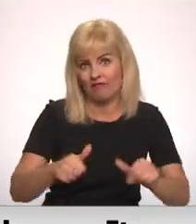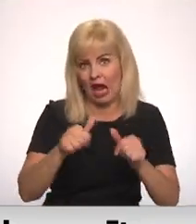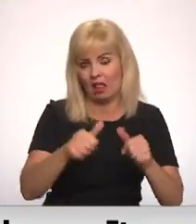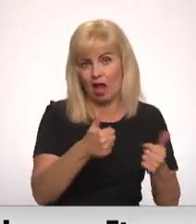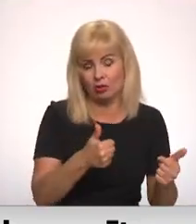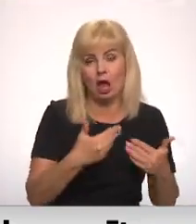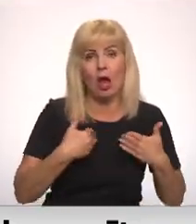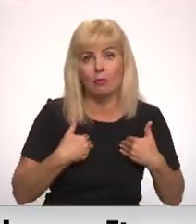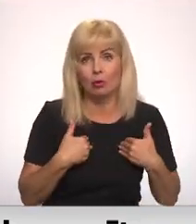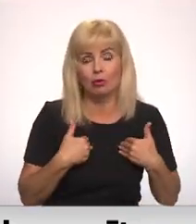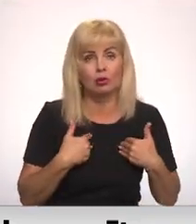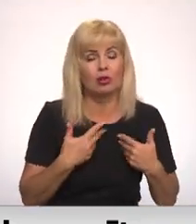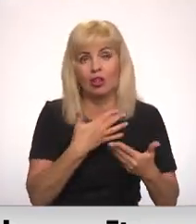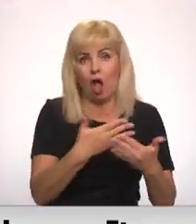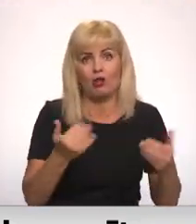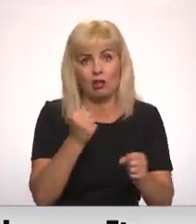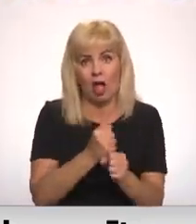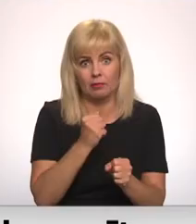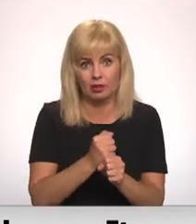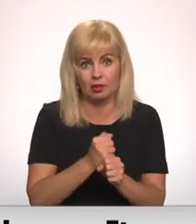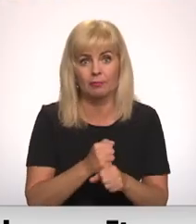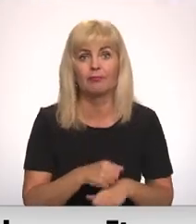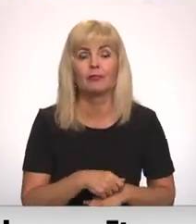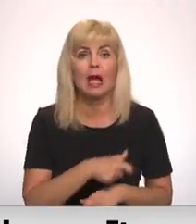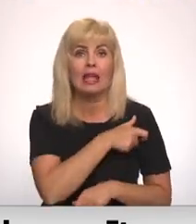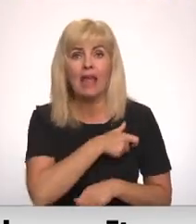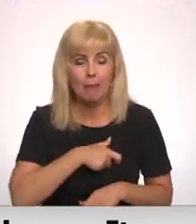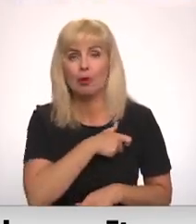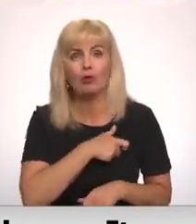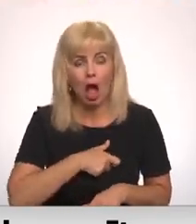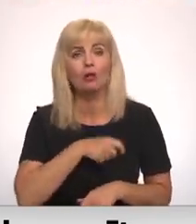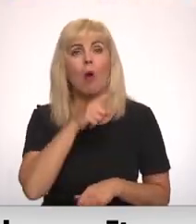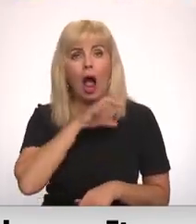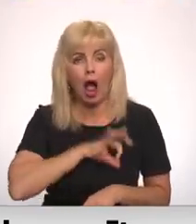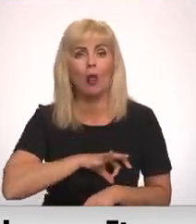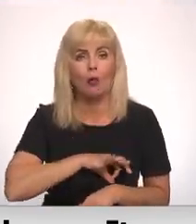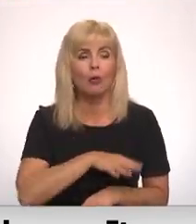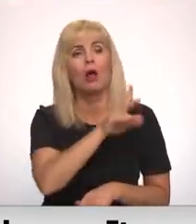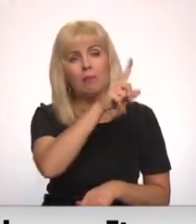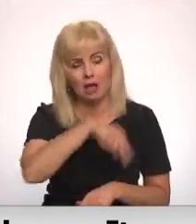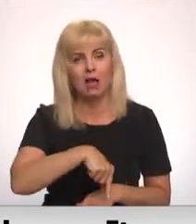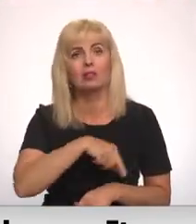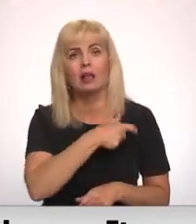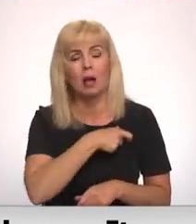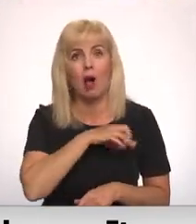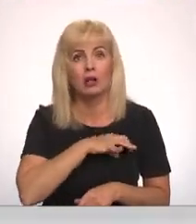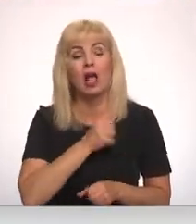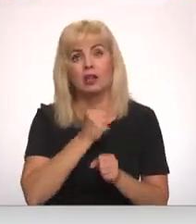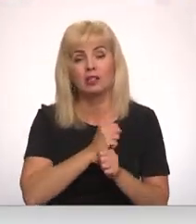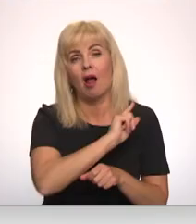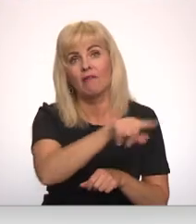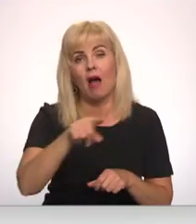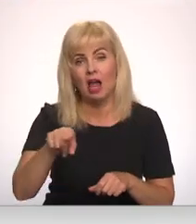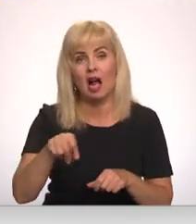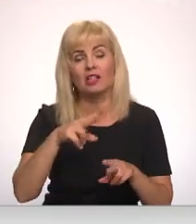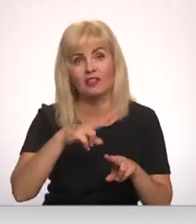tāds multimākslinieka darbs. Deputāta augu! Deputāta augu! Strādāju vairākas darbas, lai